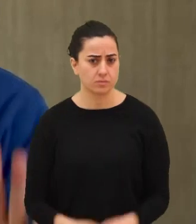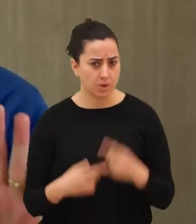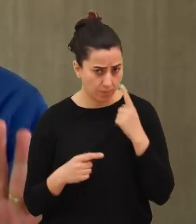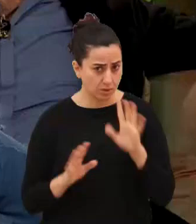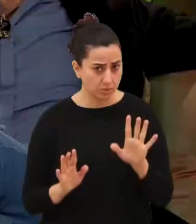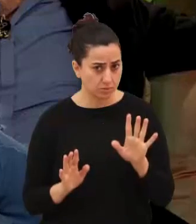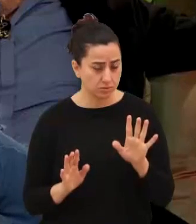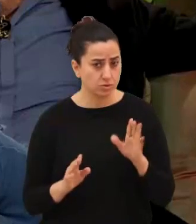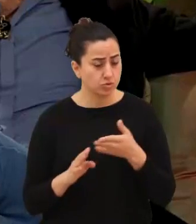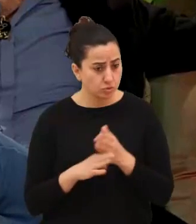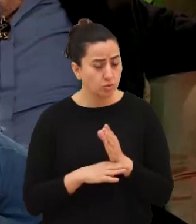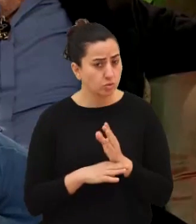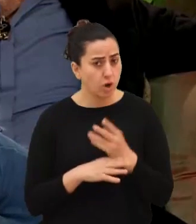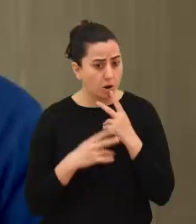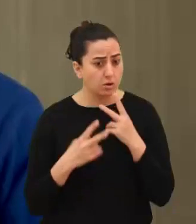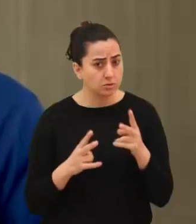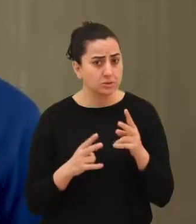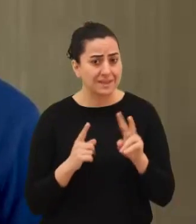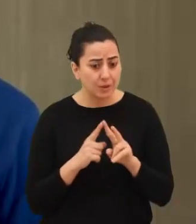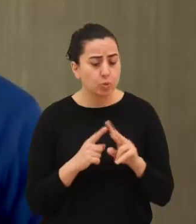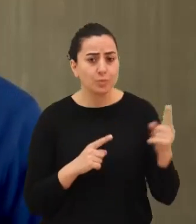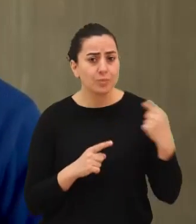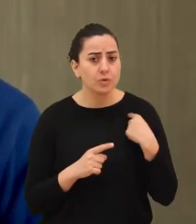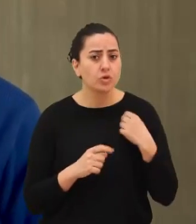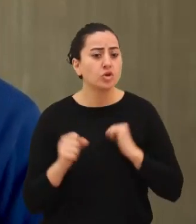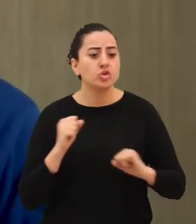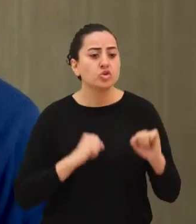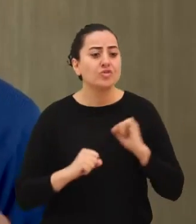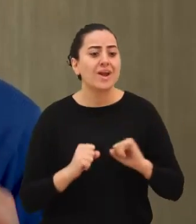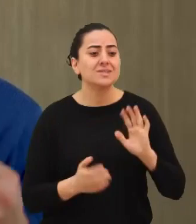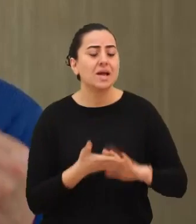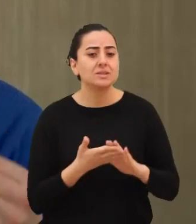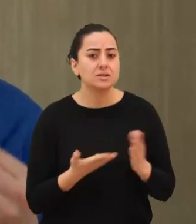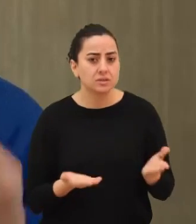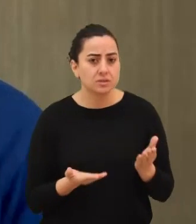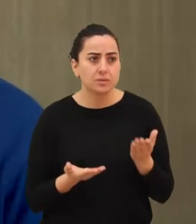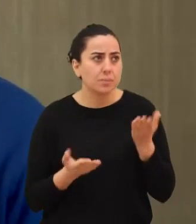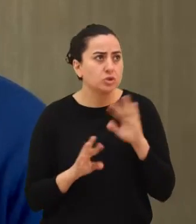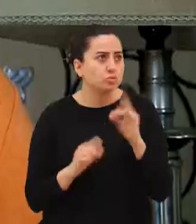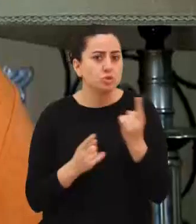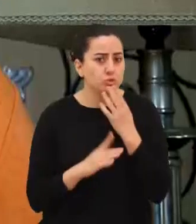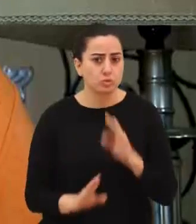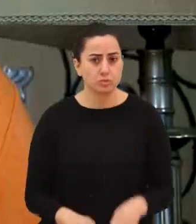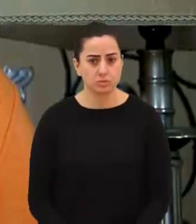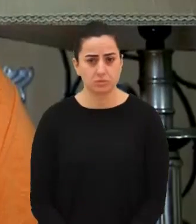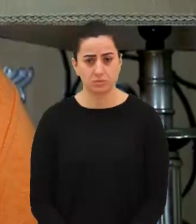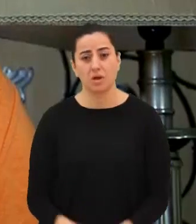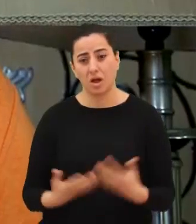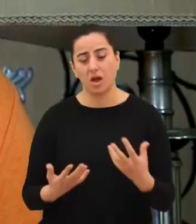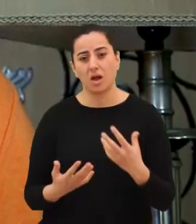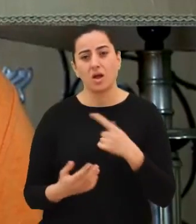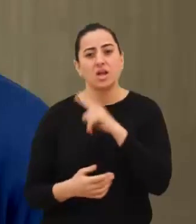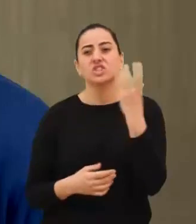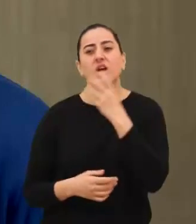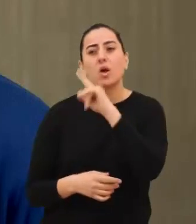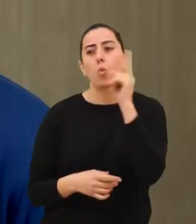bu arada ciddi ciddi söylüyorum. Nilgün benim üniversiteden arkadaşım sadece tamam mı? Sanatçılar da öyle